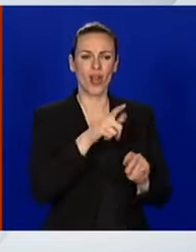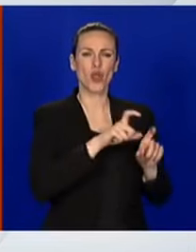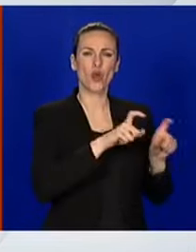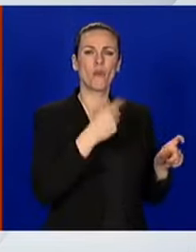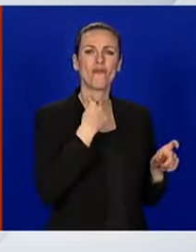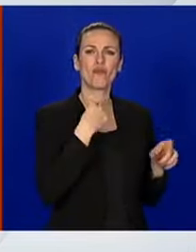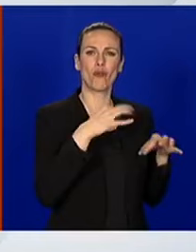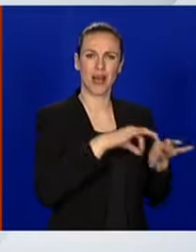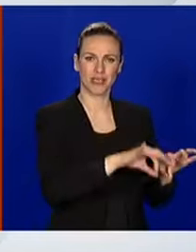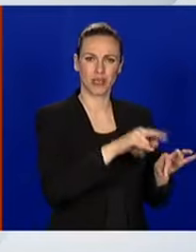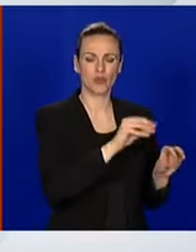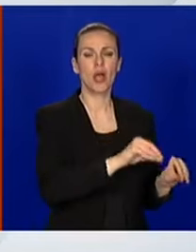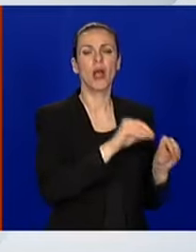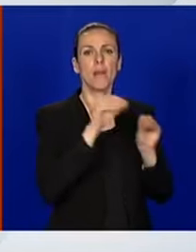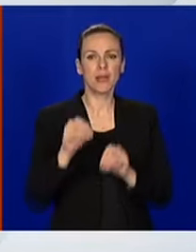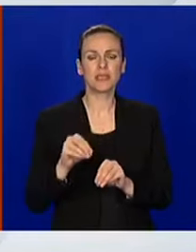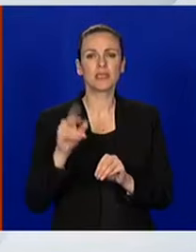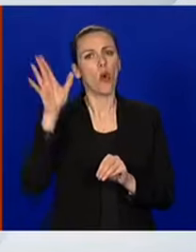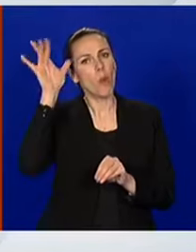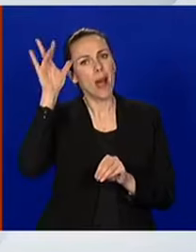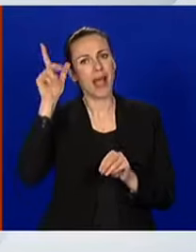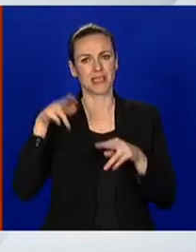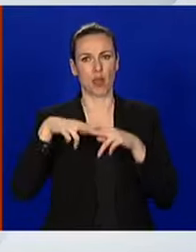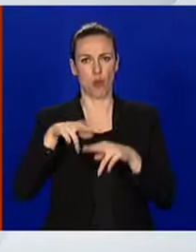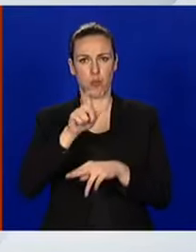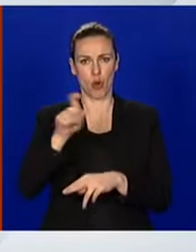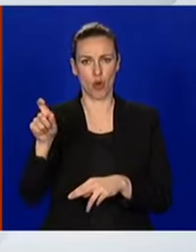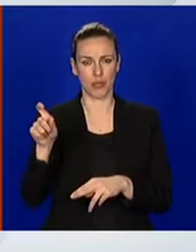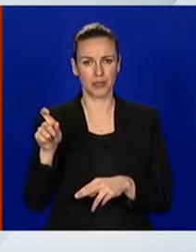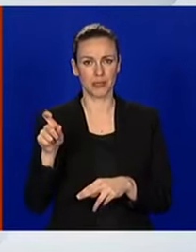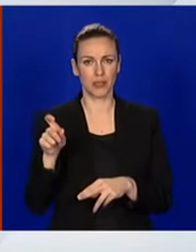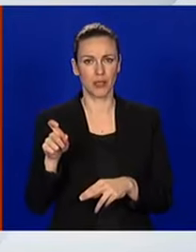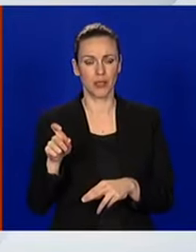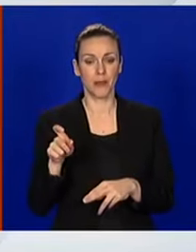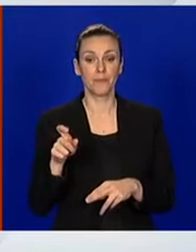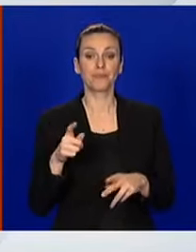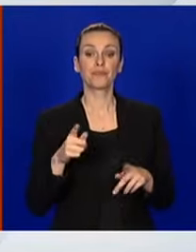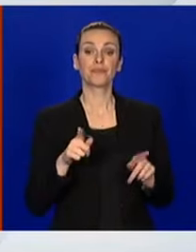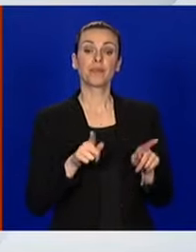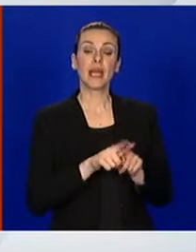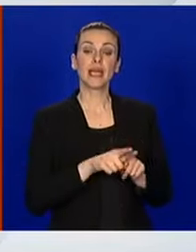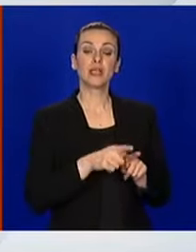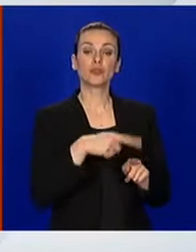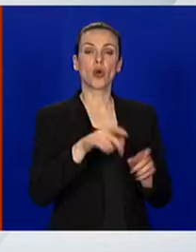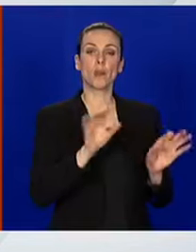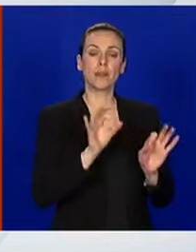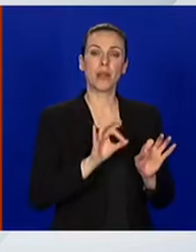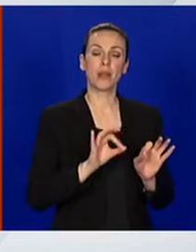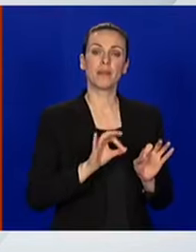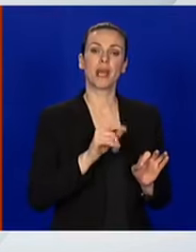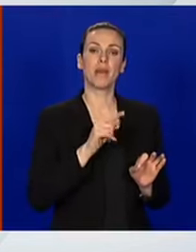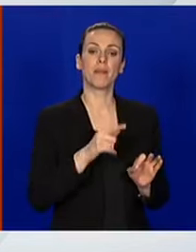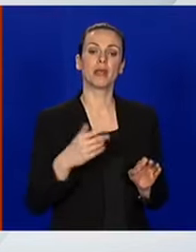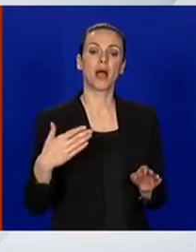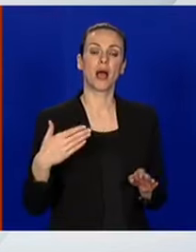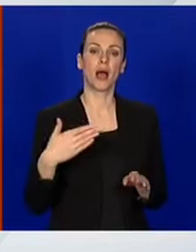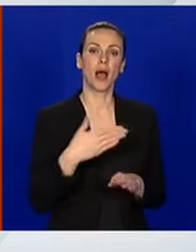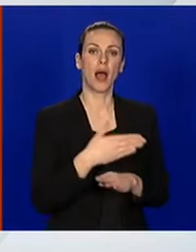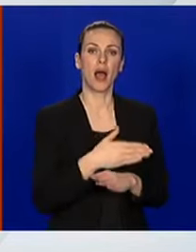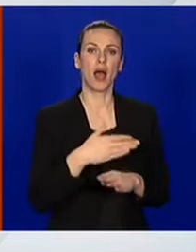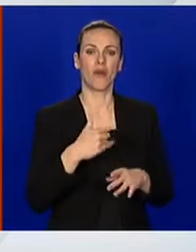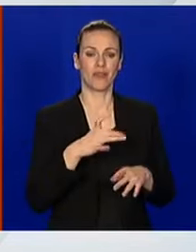u zdravstvenu ustanovu u Makarskoj i priprema se dolazak